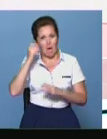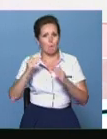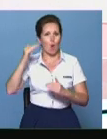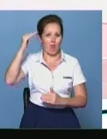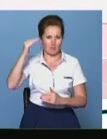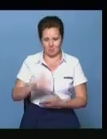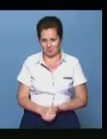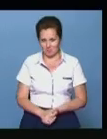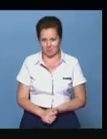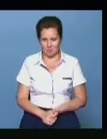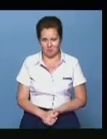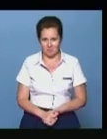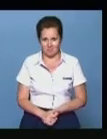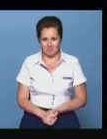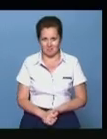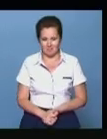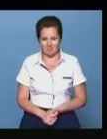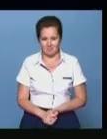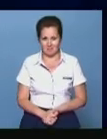подробностями.